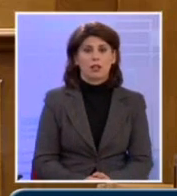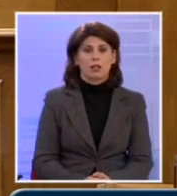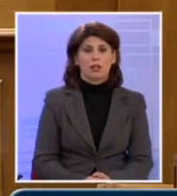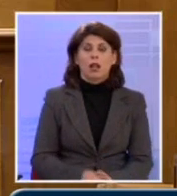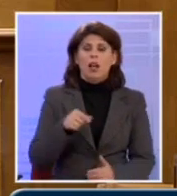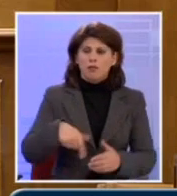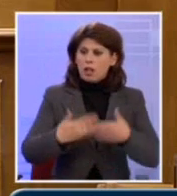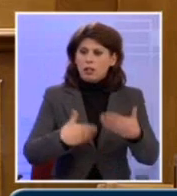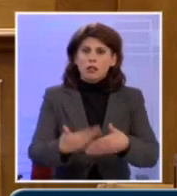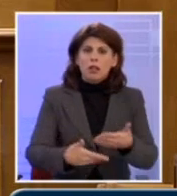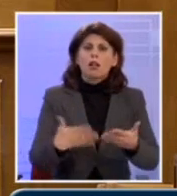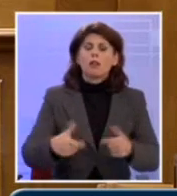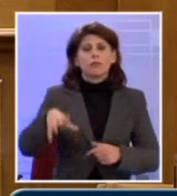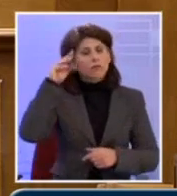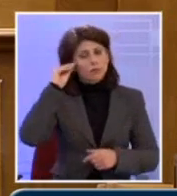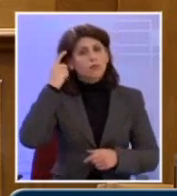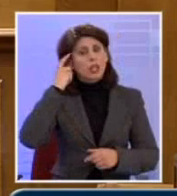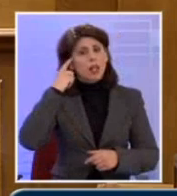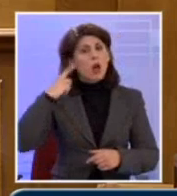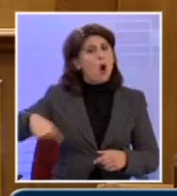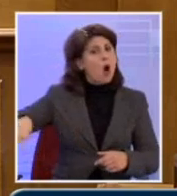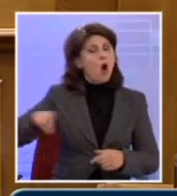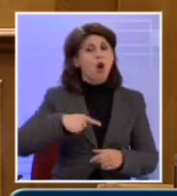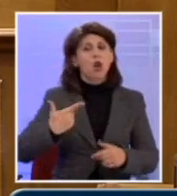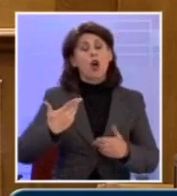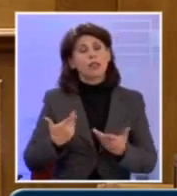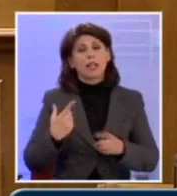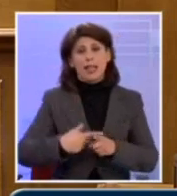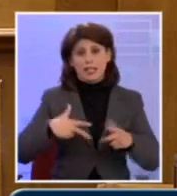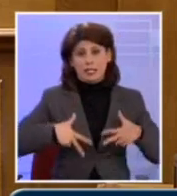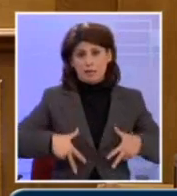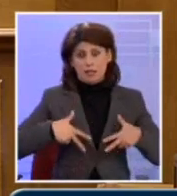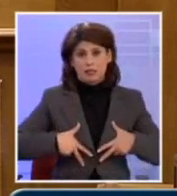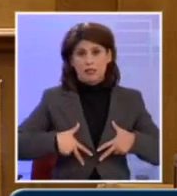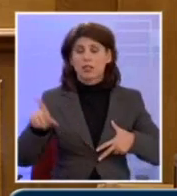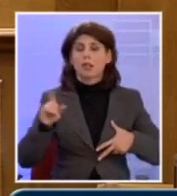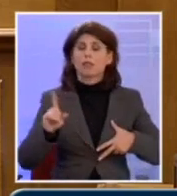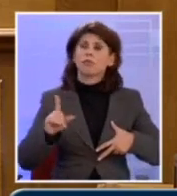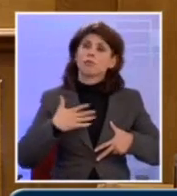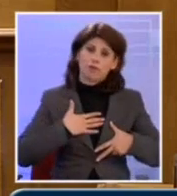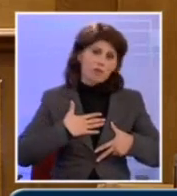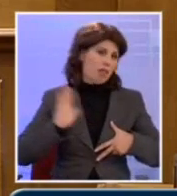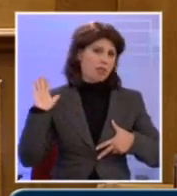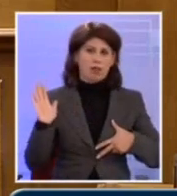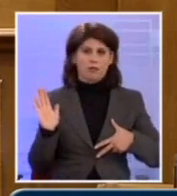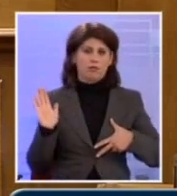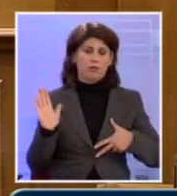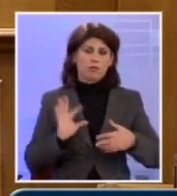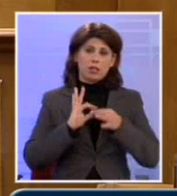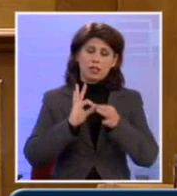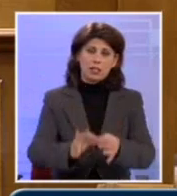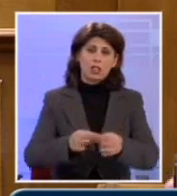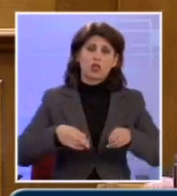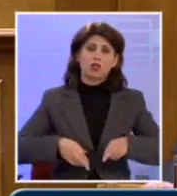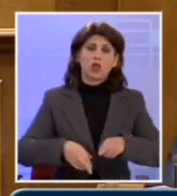Αυτές οι εξελίξεις έκαναν κατανοητό σε όλους και όλες ότι η ελληνική κυβέρνηση δεν είναι διατεθειμένη να συνεχίσει το